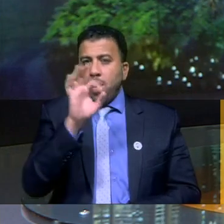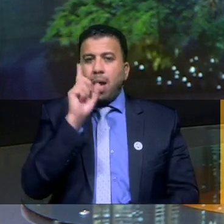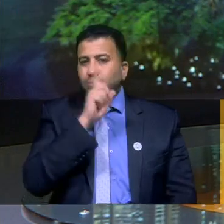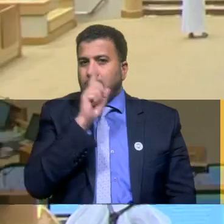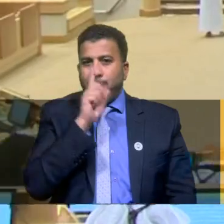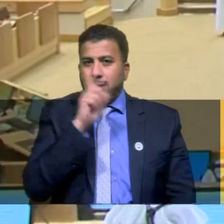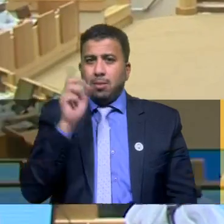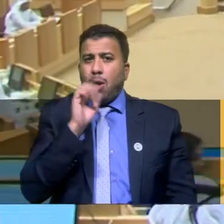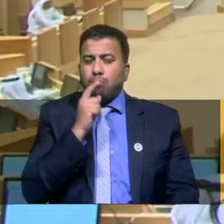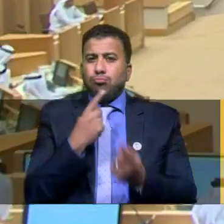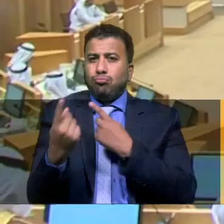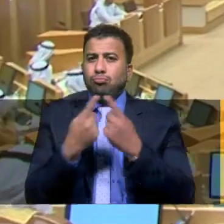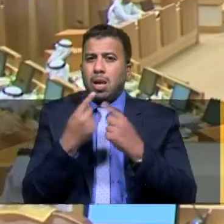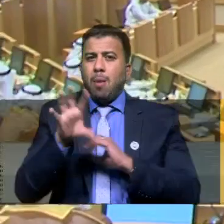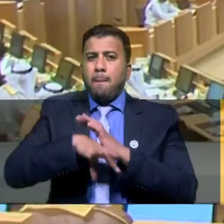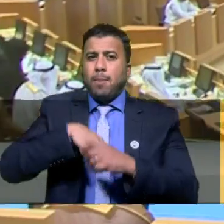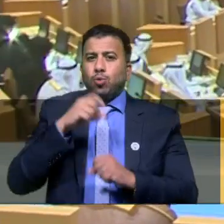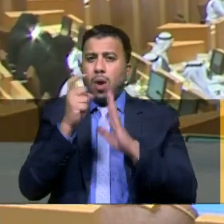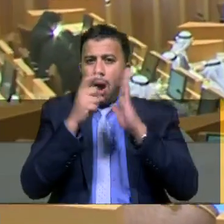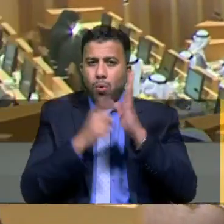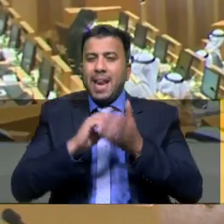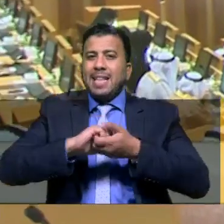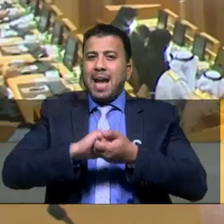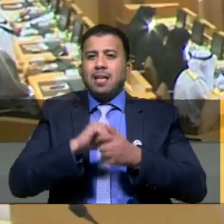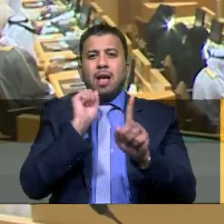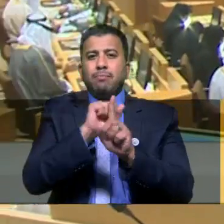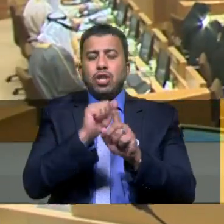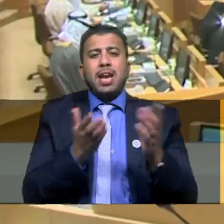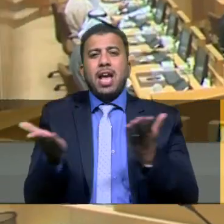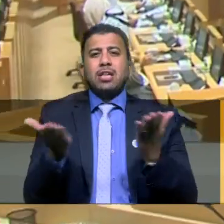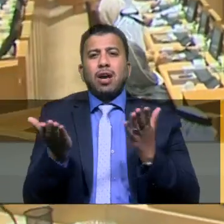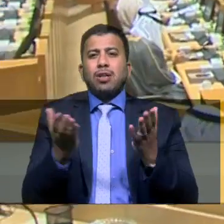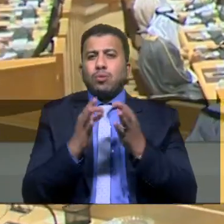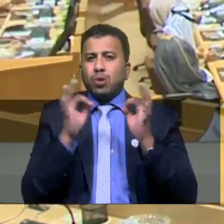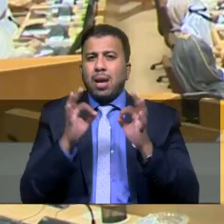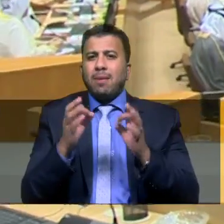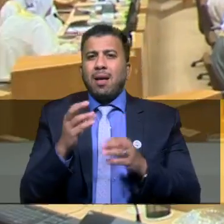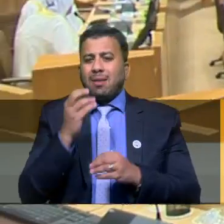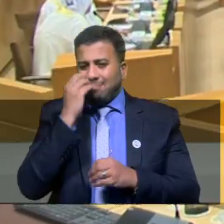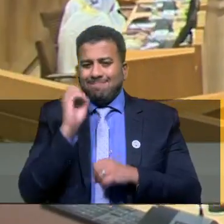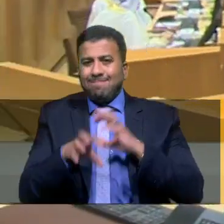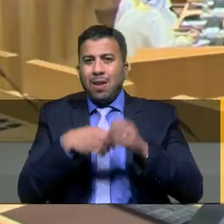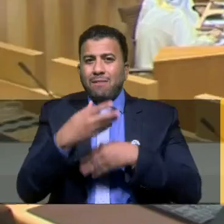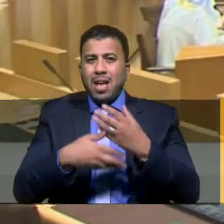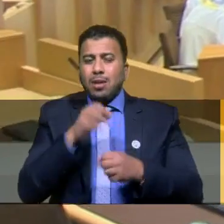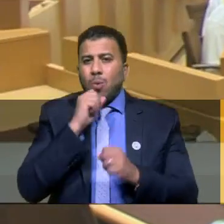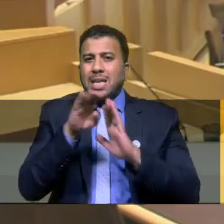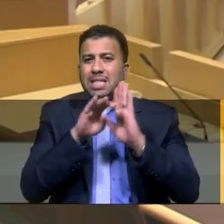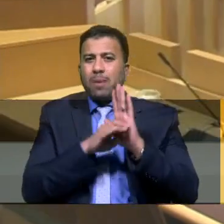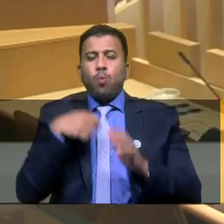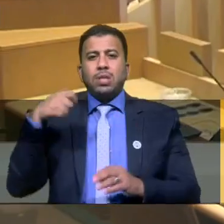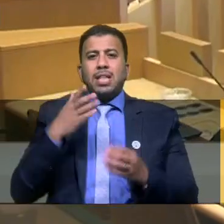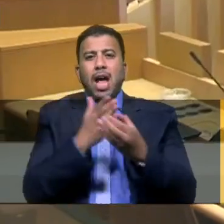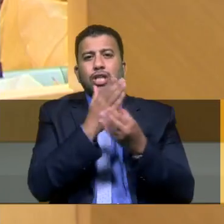بأبو ظبي، ويناقش المجلس خلالهما مشروعات قوانين اتحادية بشأن الإدارة المتكاملة للنفايات